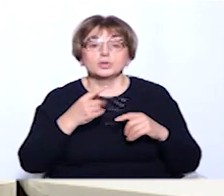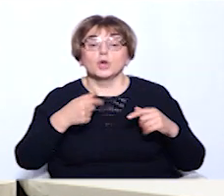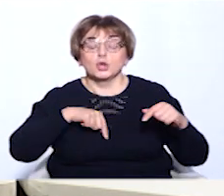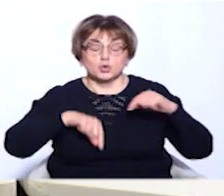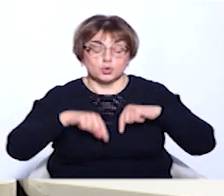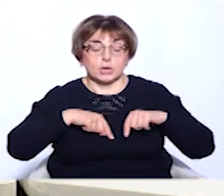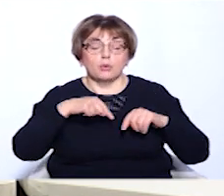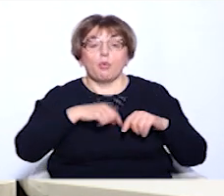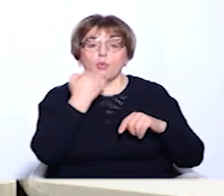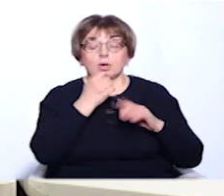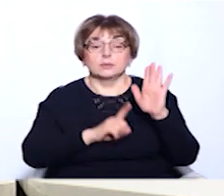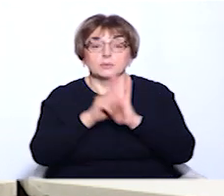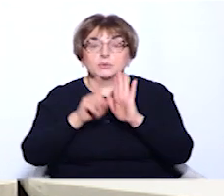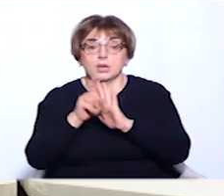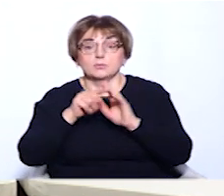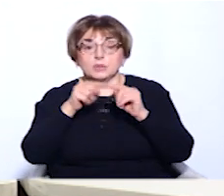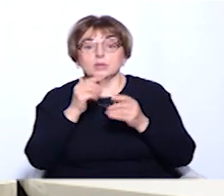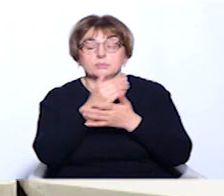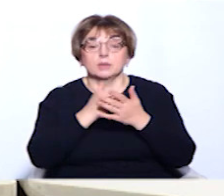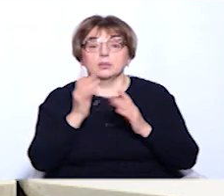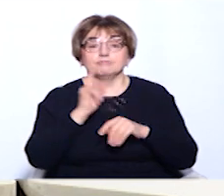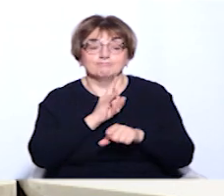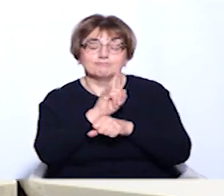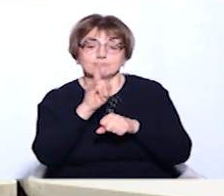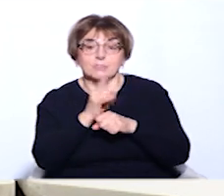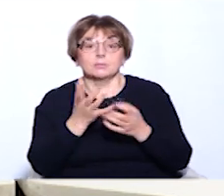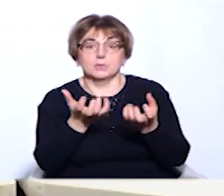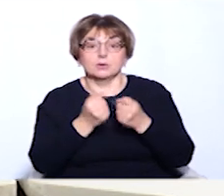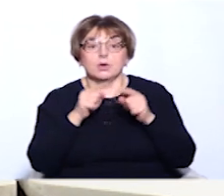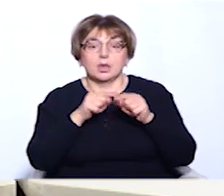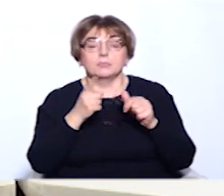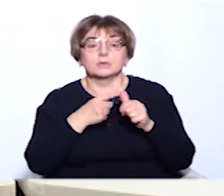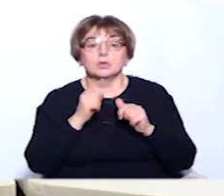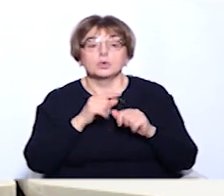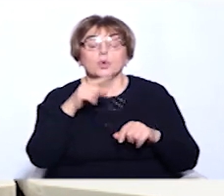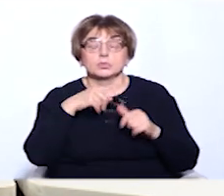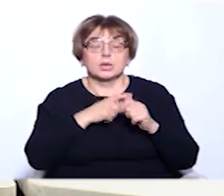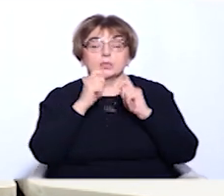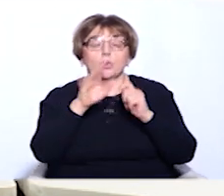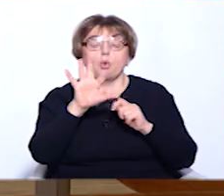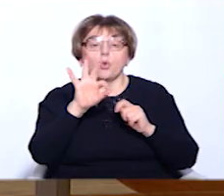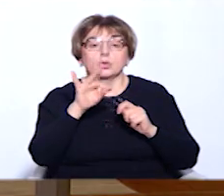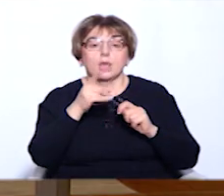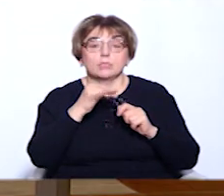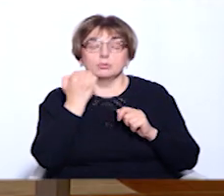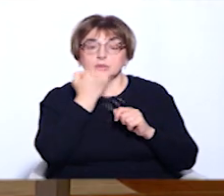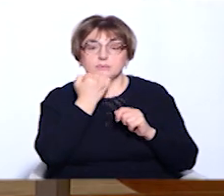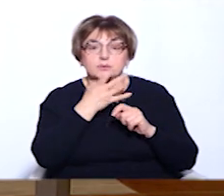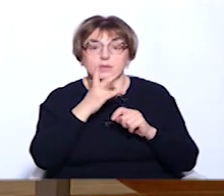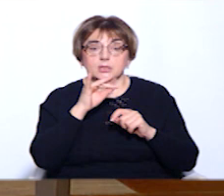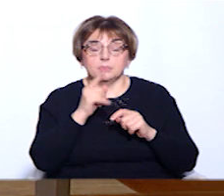ორგანიზმებში წარმოიქმნებოდა და მისი მიღება ხელოვნურად შეუძლებელი იყო, მას უწოდა ორგანული ნივთიერებები. და